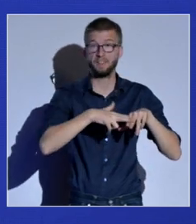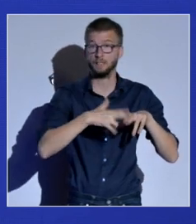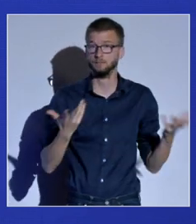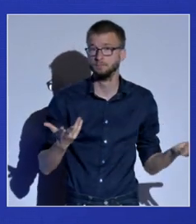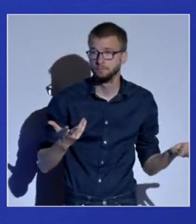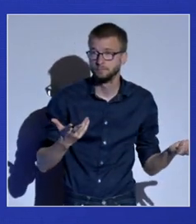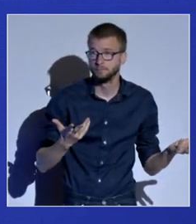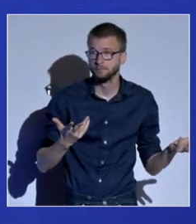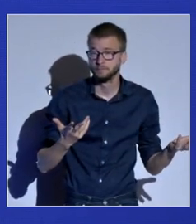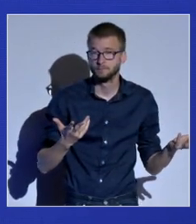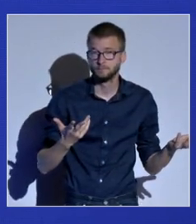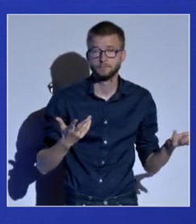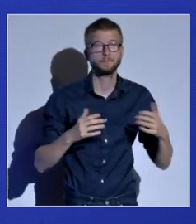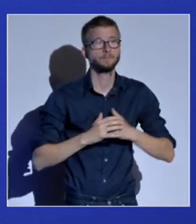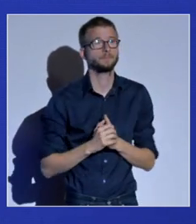Et